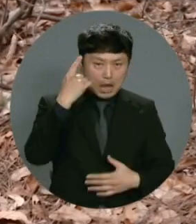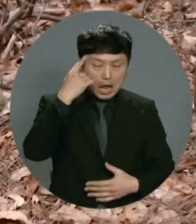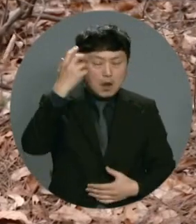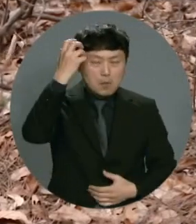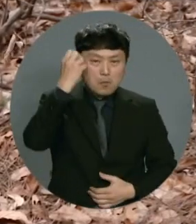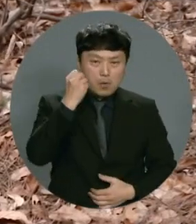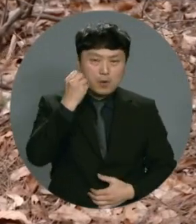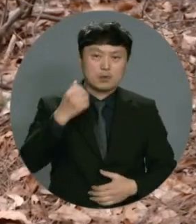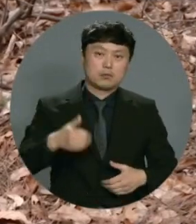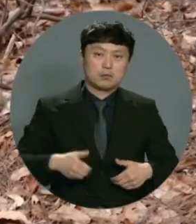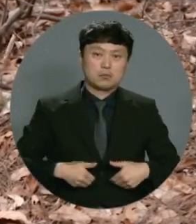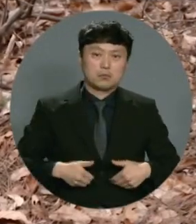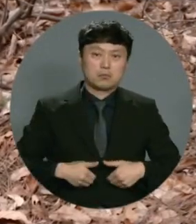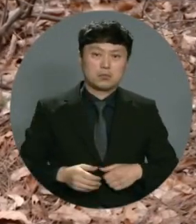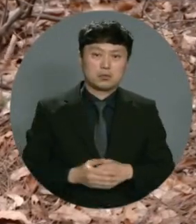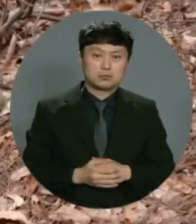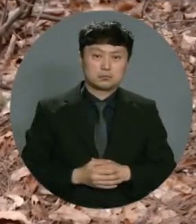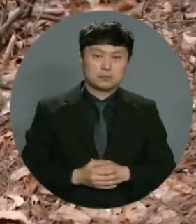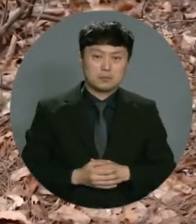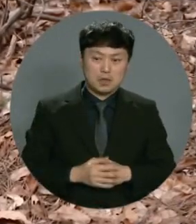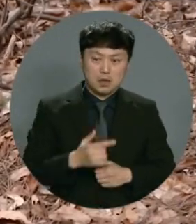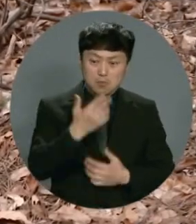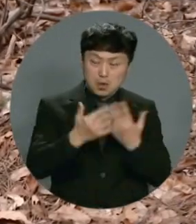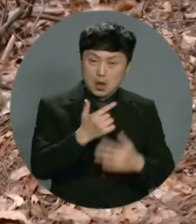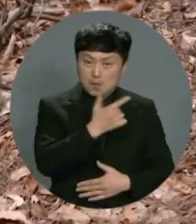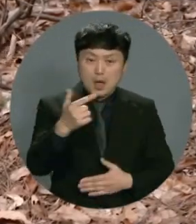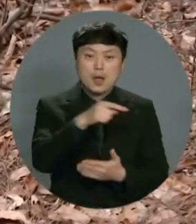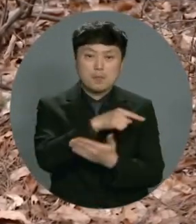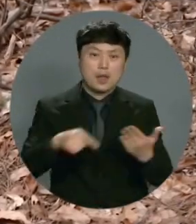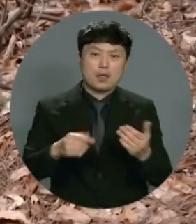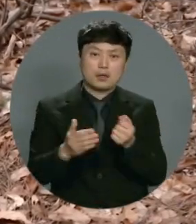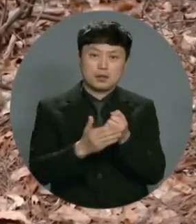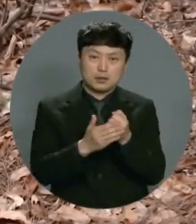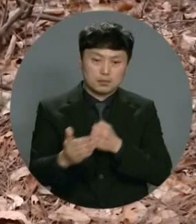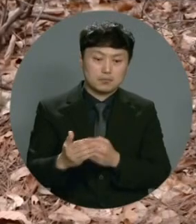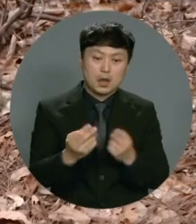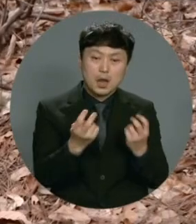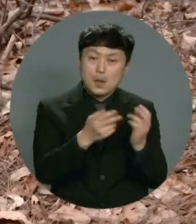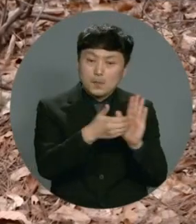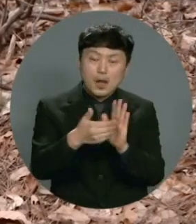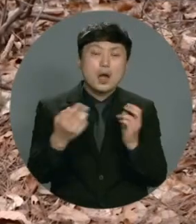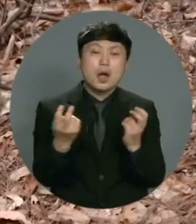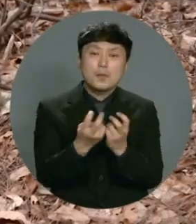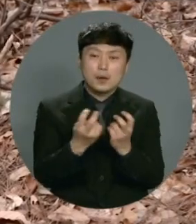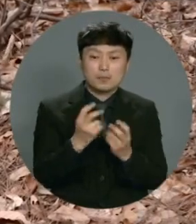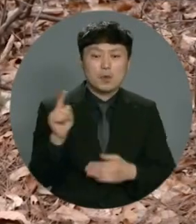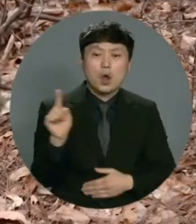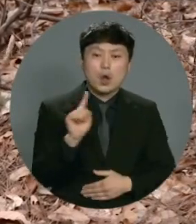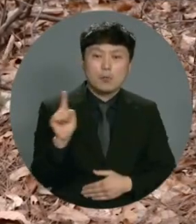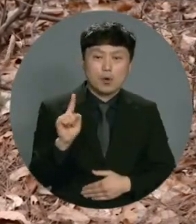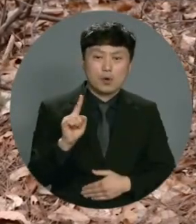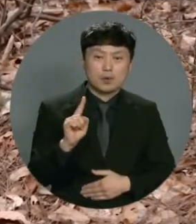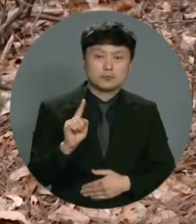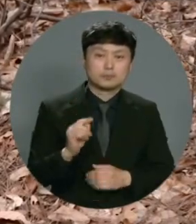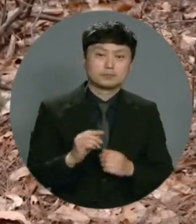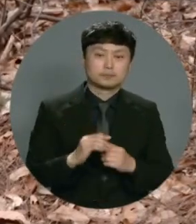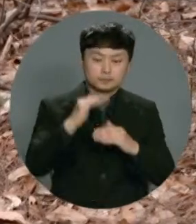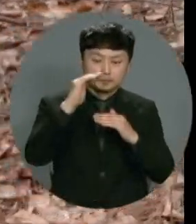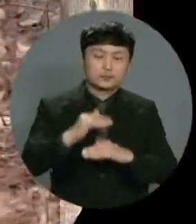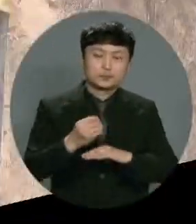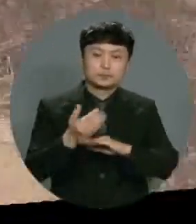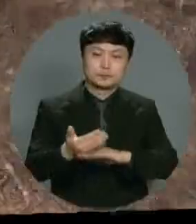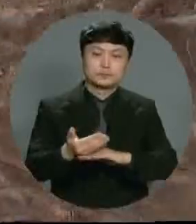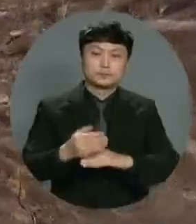없게 만드는데요. 자칫 대형 피해로 이어질 수 있는 산불 대응은 어떻게 이루어지고 있는지 손은민 기자가 직접 현장을